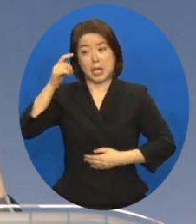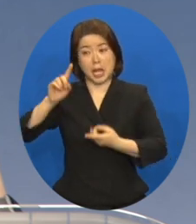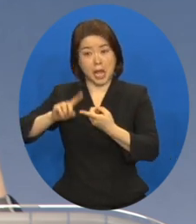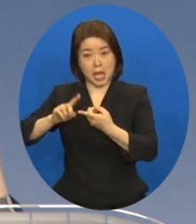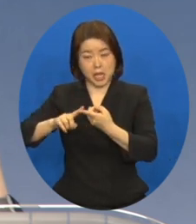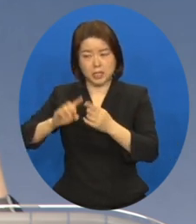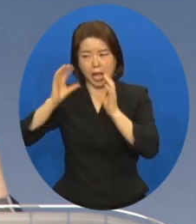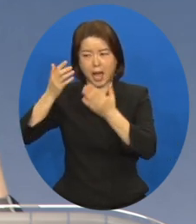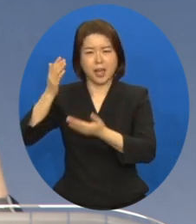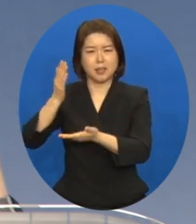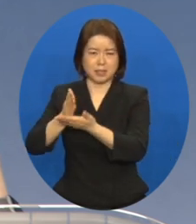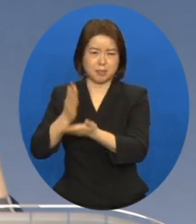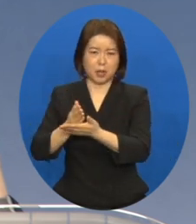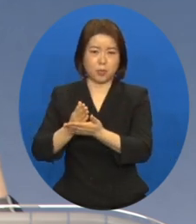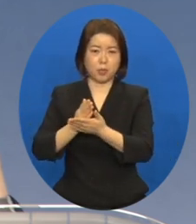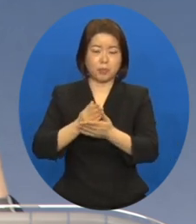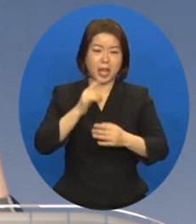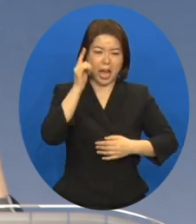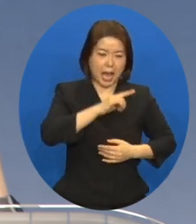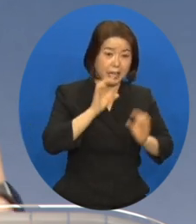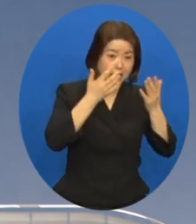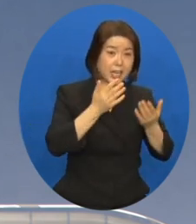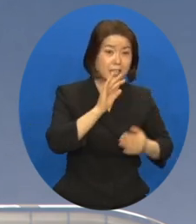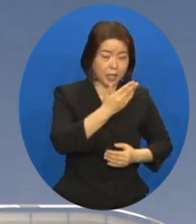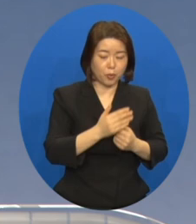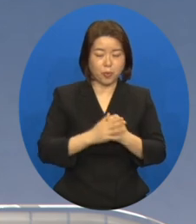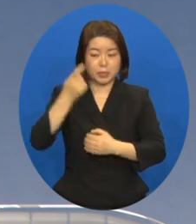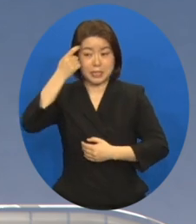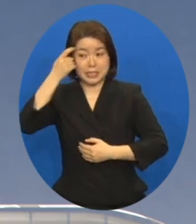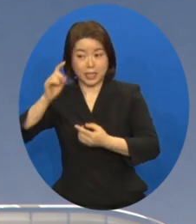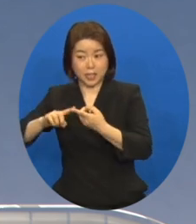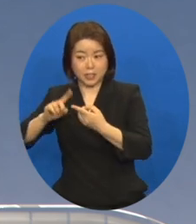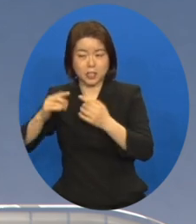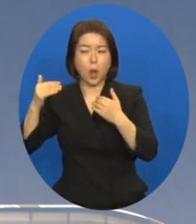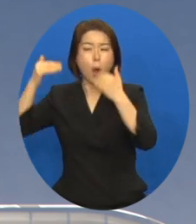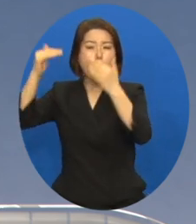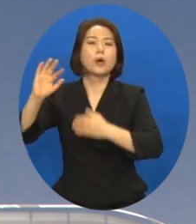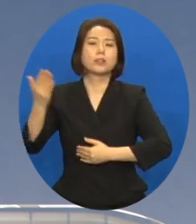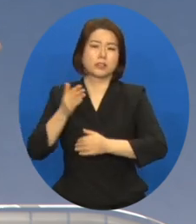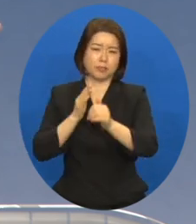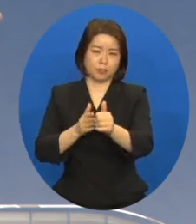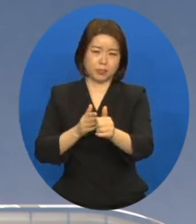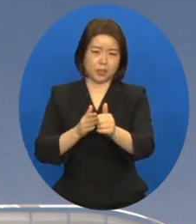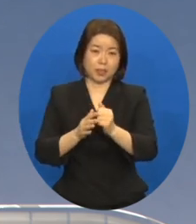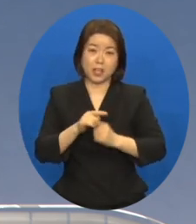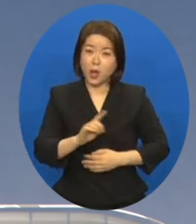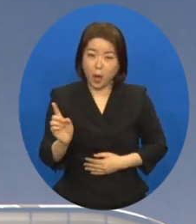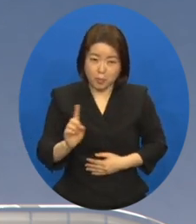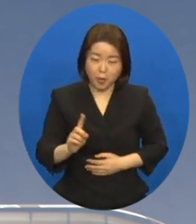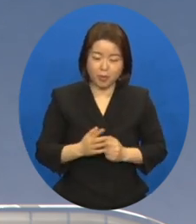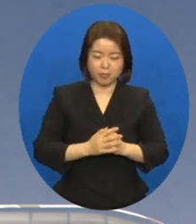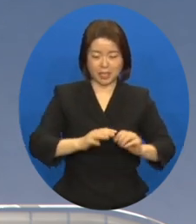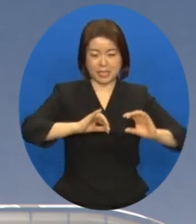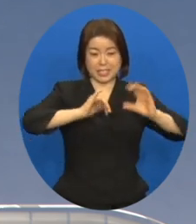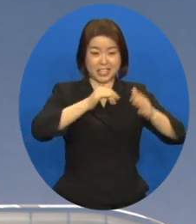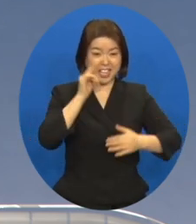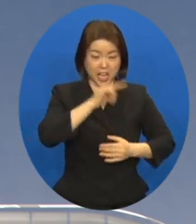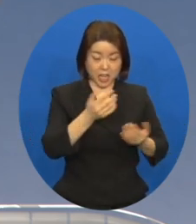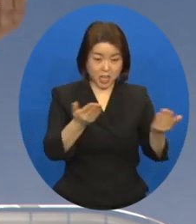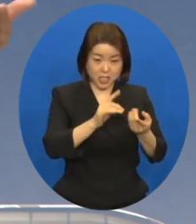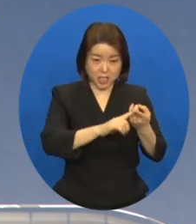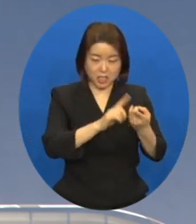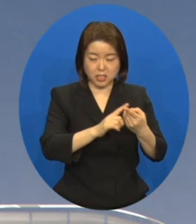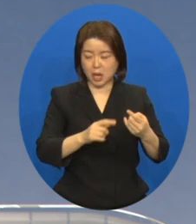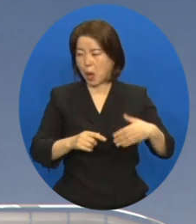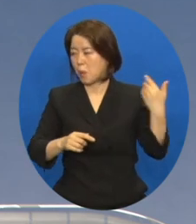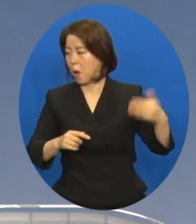마십시오. 악에는 아이가 되고 생각하는 데는 어른이 되십시오. 세상 악한 일에 대해서는 모르는